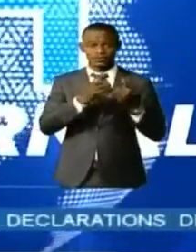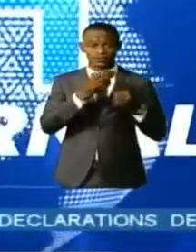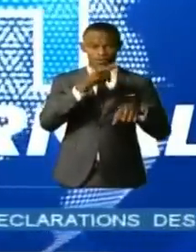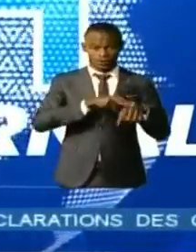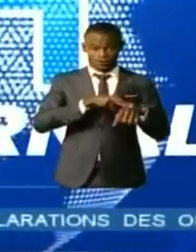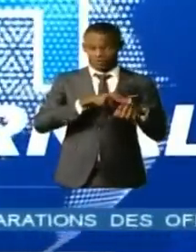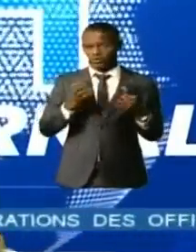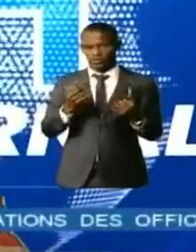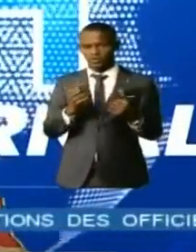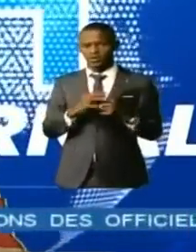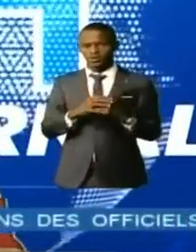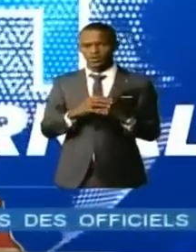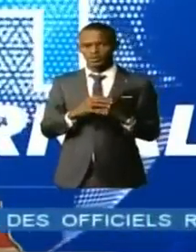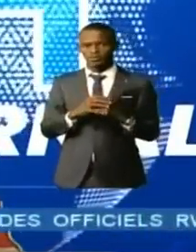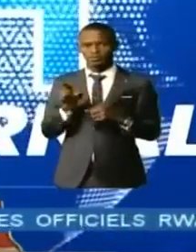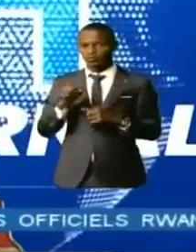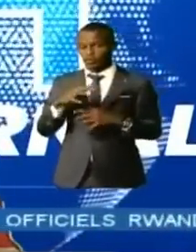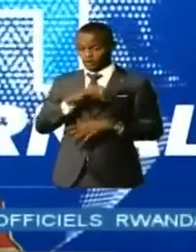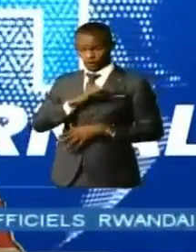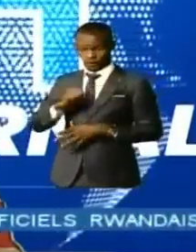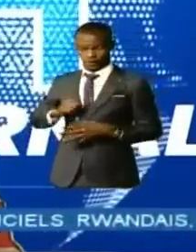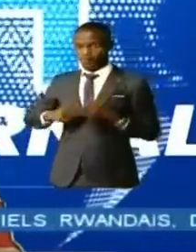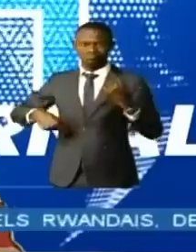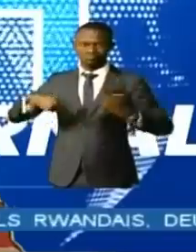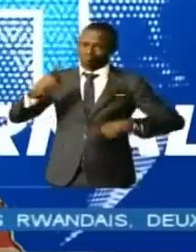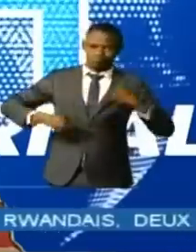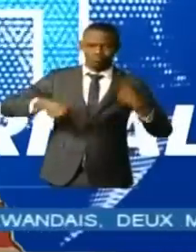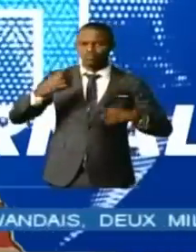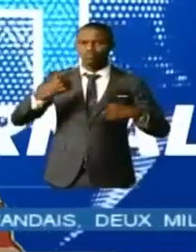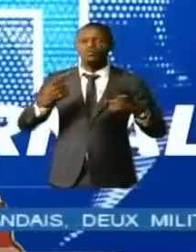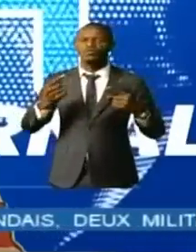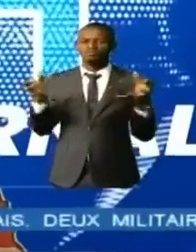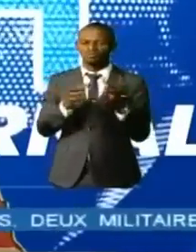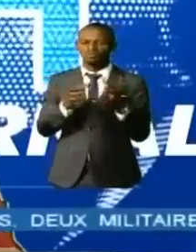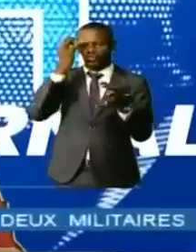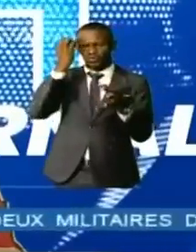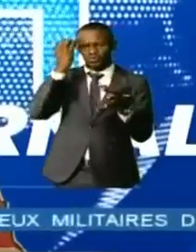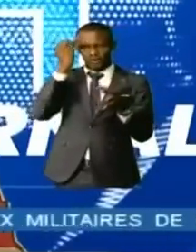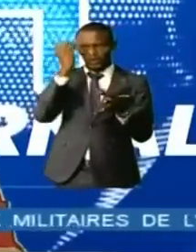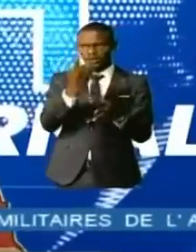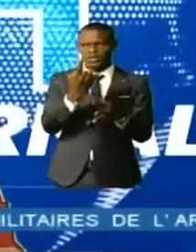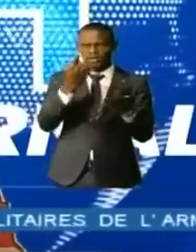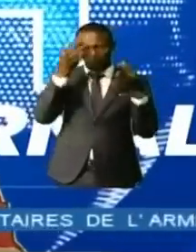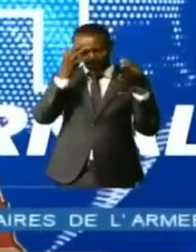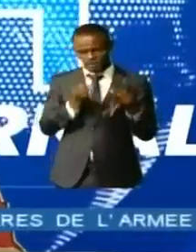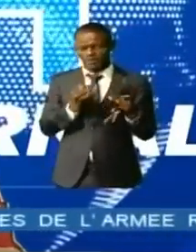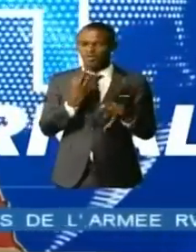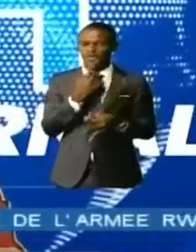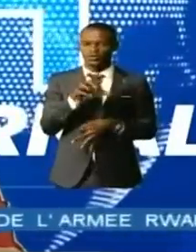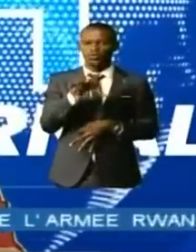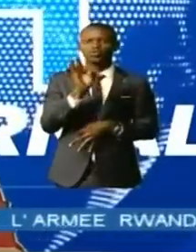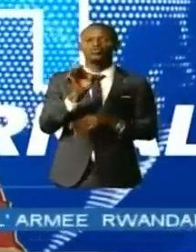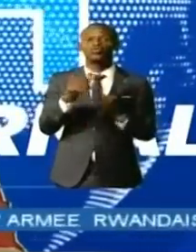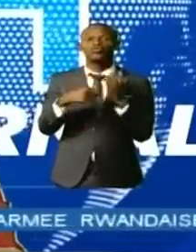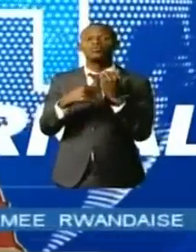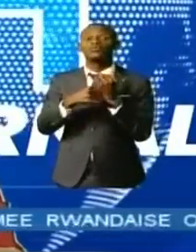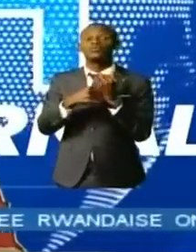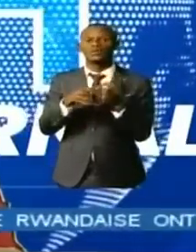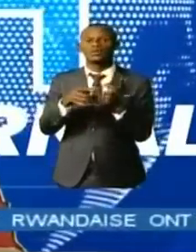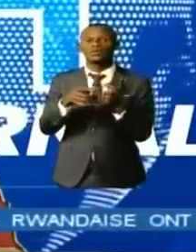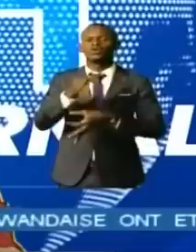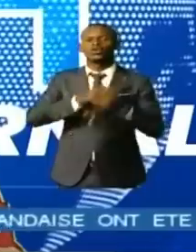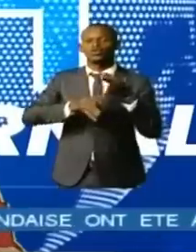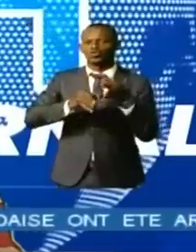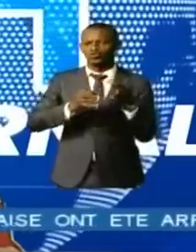désigner celui qui va remplacer Feu Polycarpe Mungulu, décédé au mois d'avril dernier. C'est finalement